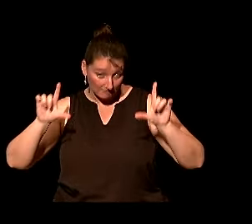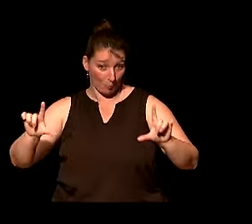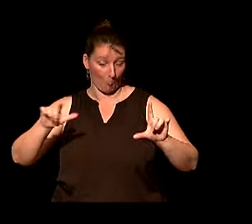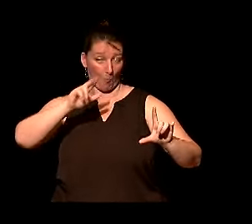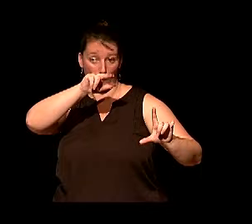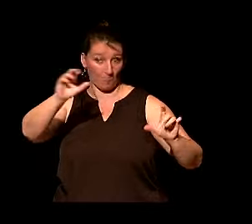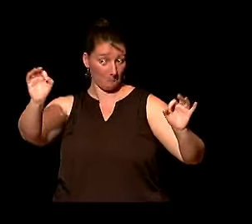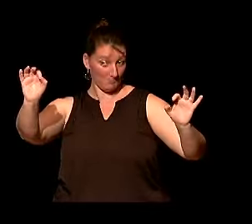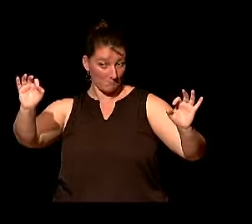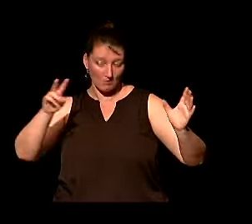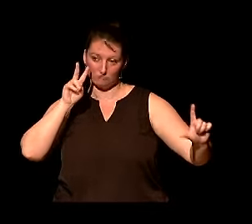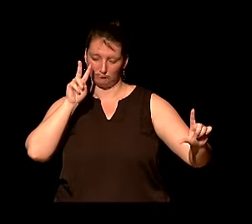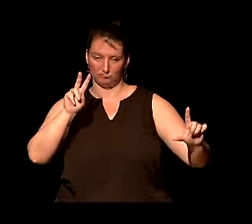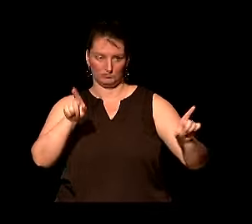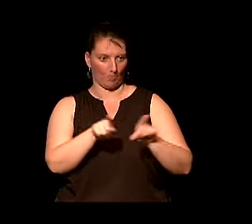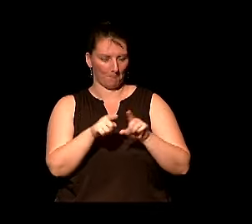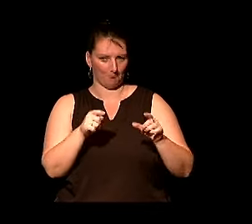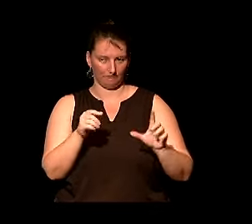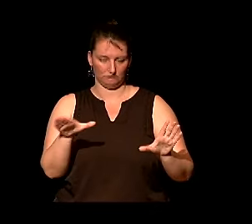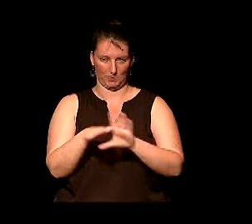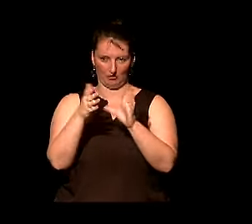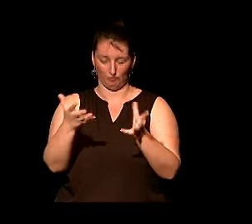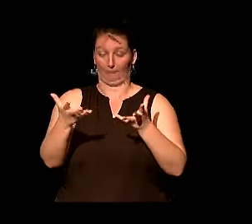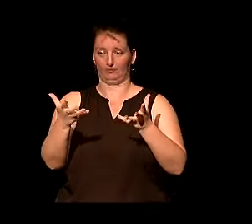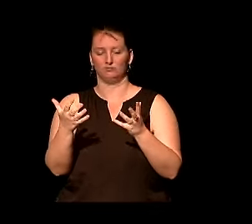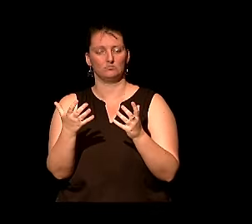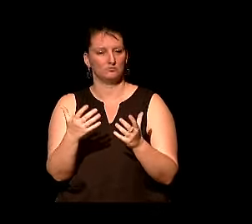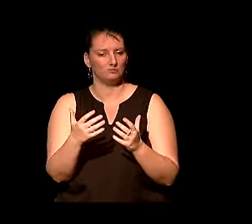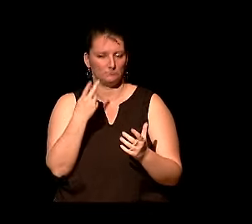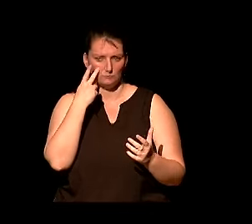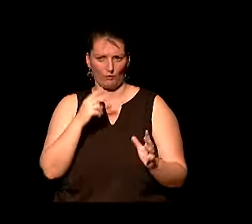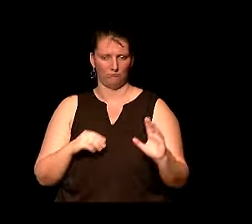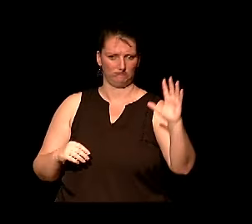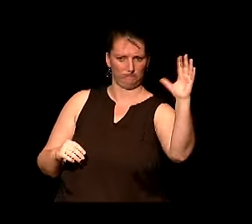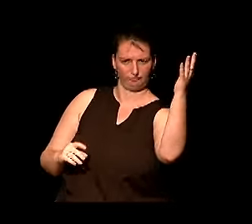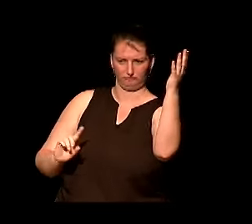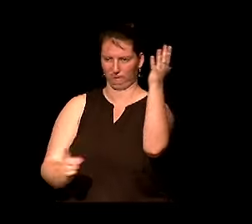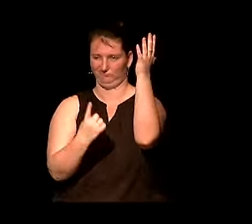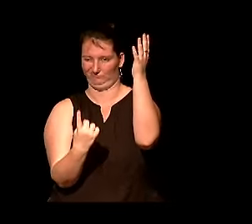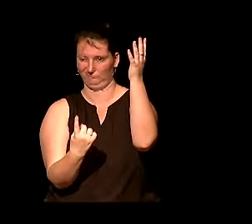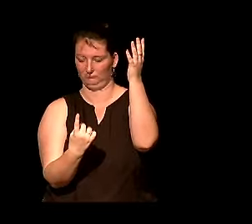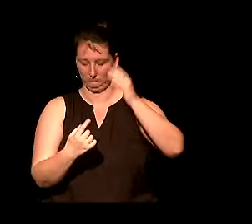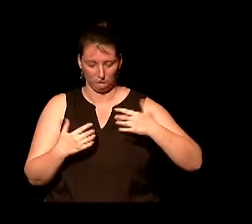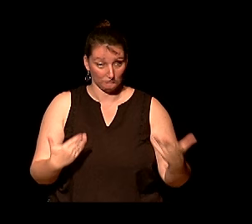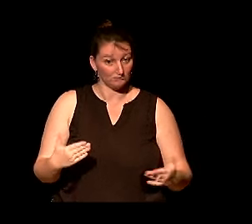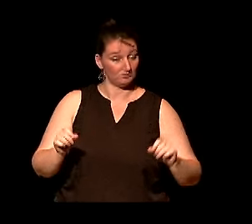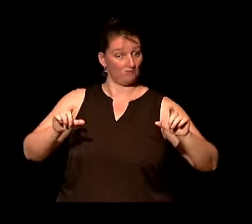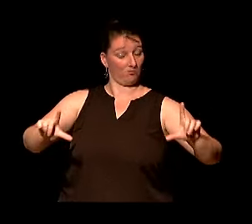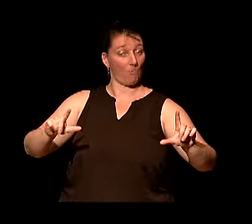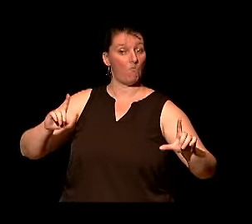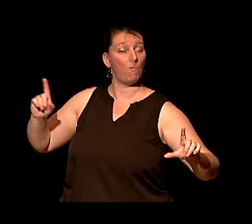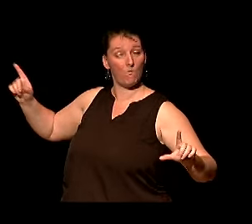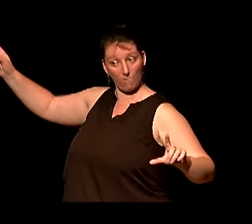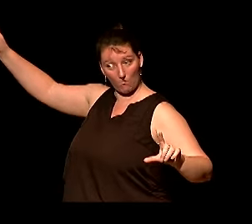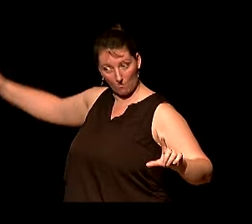train de regarder, comme s'il avait été saisi par l'image de cette jeune fille à côté du tronc d'arbre. Et comme le plan sort un petit